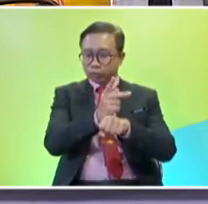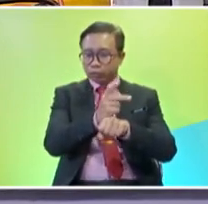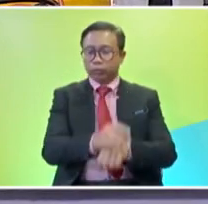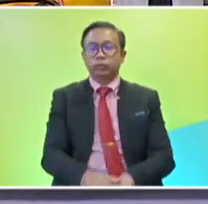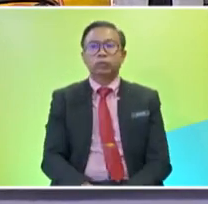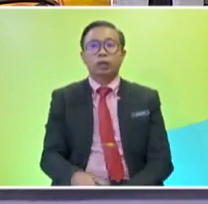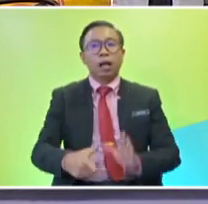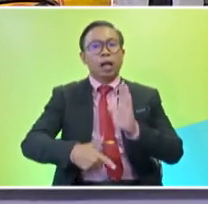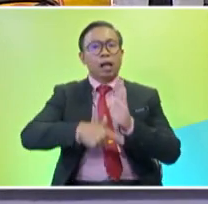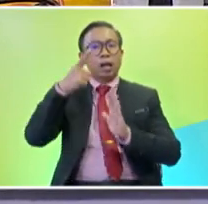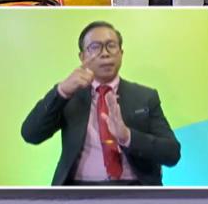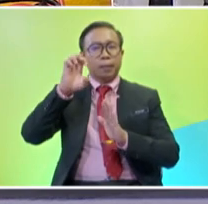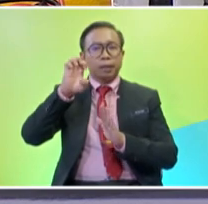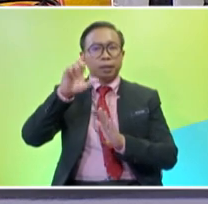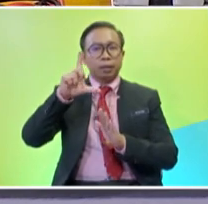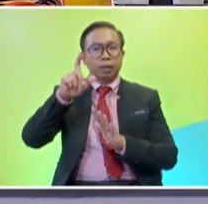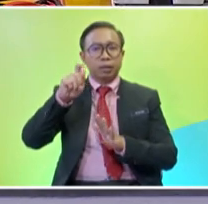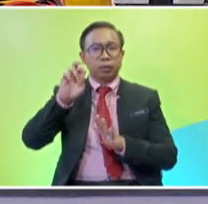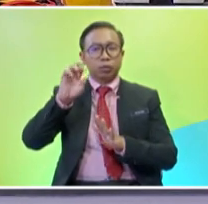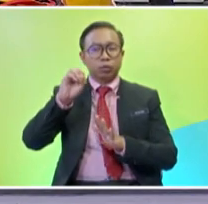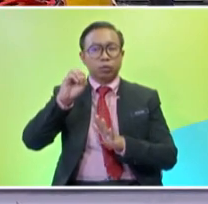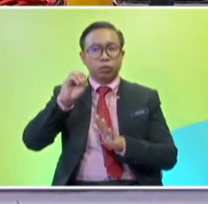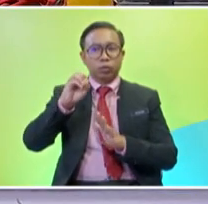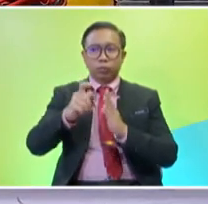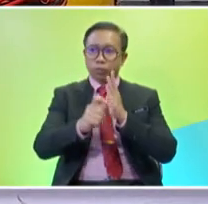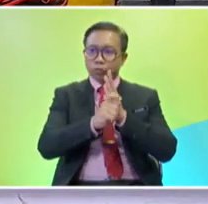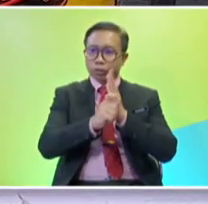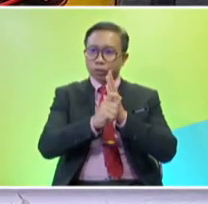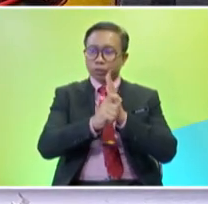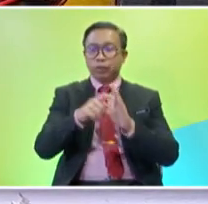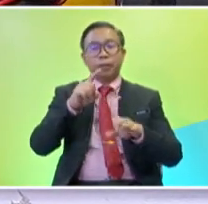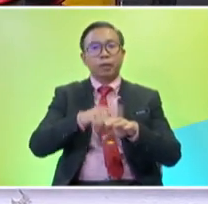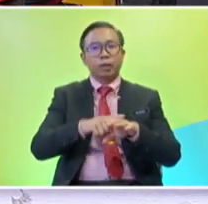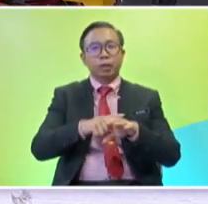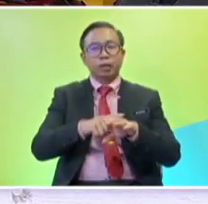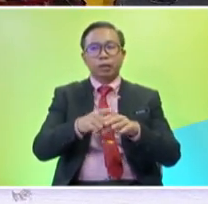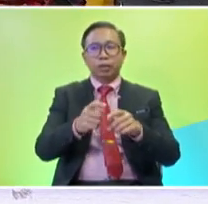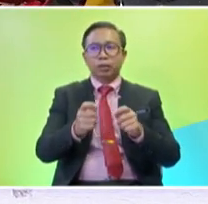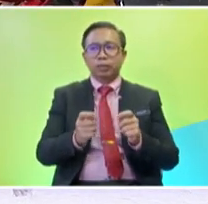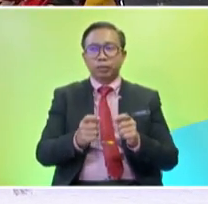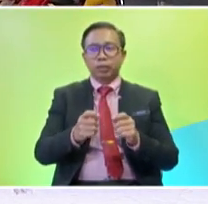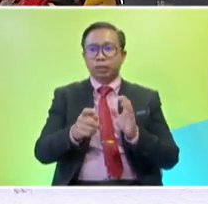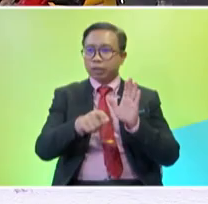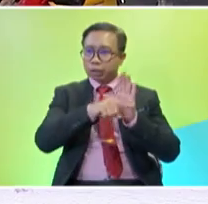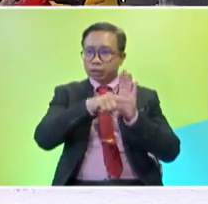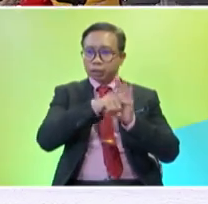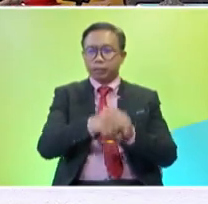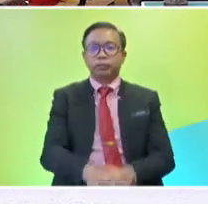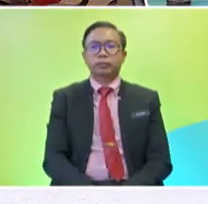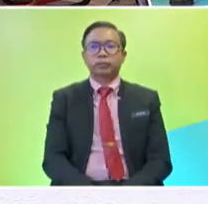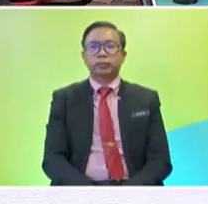Indonesia lebih electropositif jadi teknisi yang berada pada Terminal negatif dan